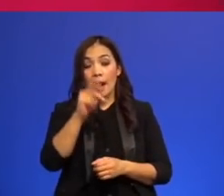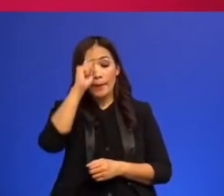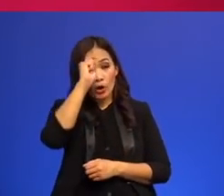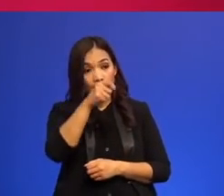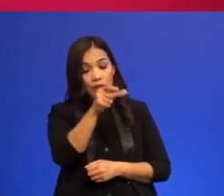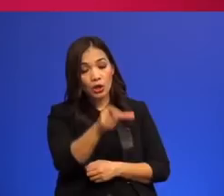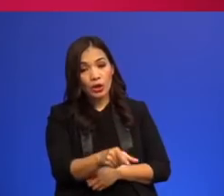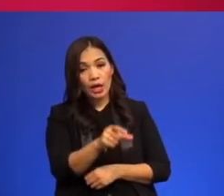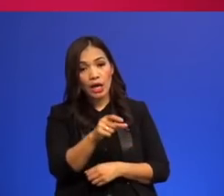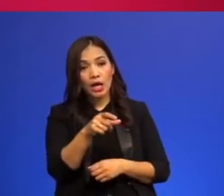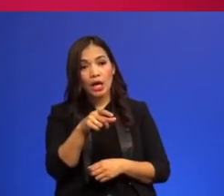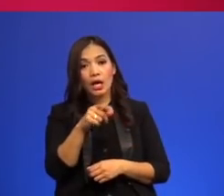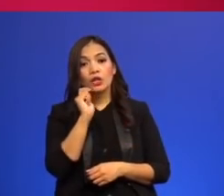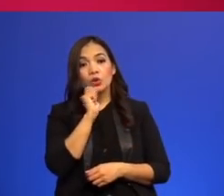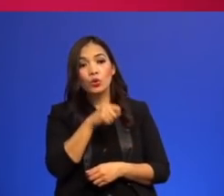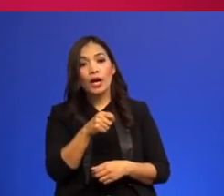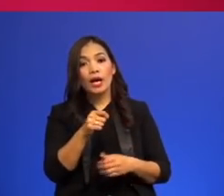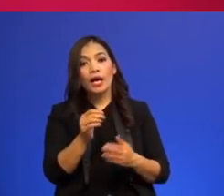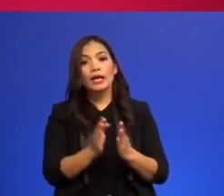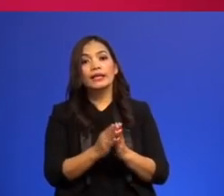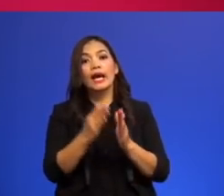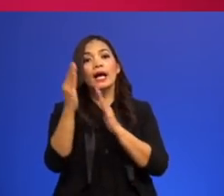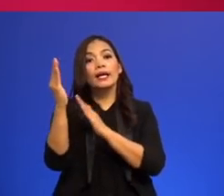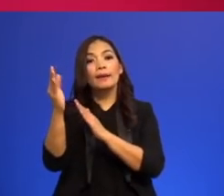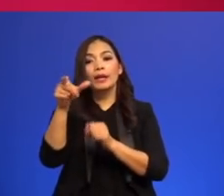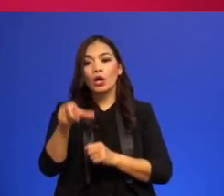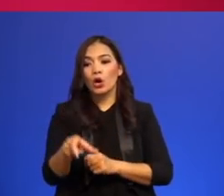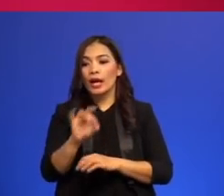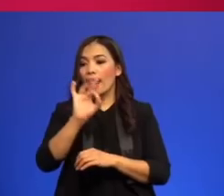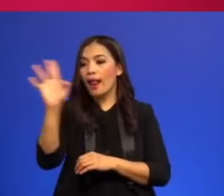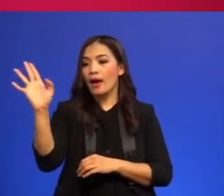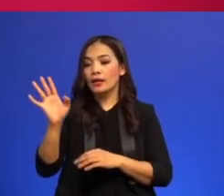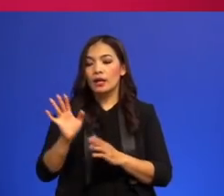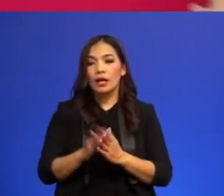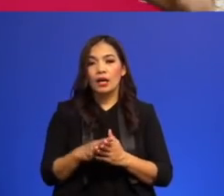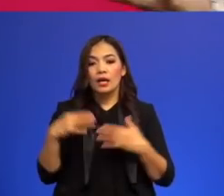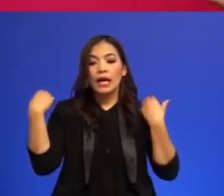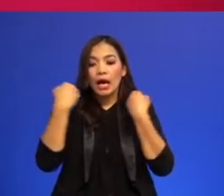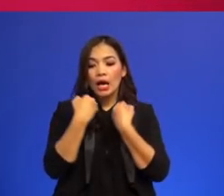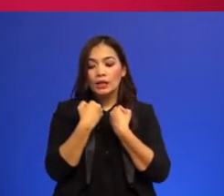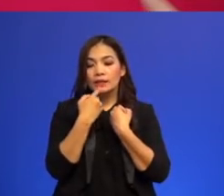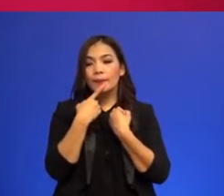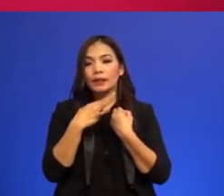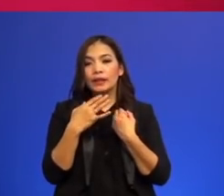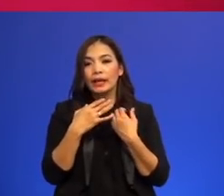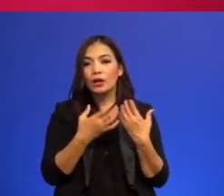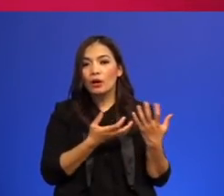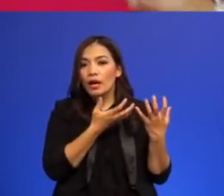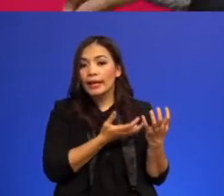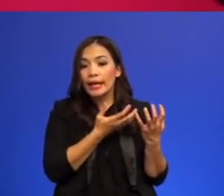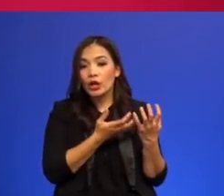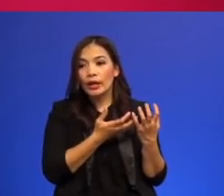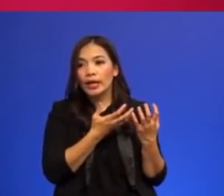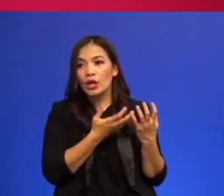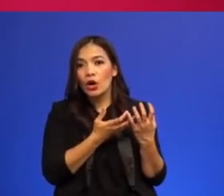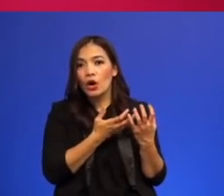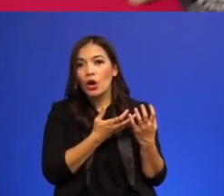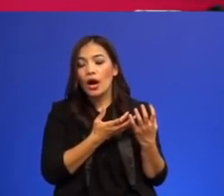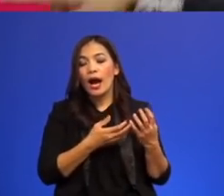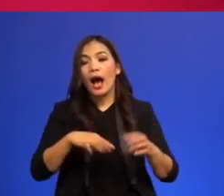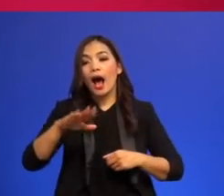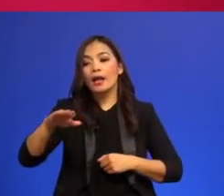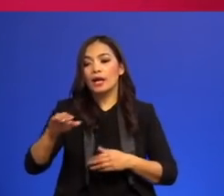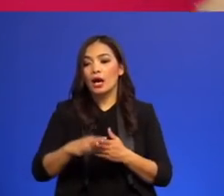menghormati orang tuamu depan orang. Dia boleh gendong anak. Tapi biar dihormati depan ini mama saya. Mam, tolong